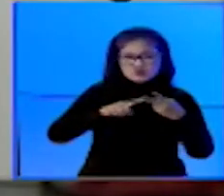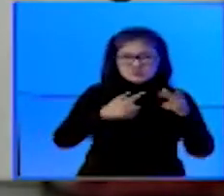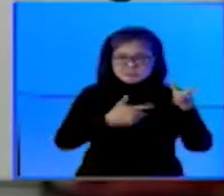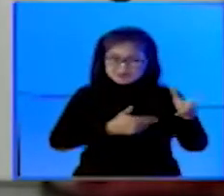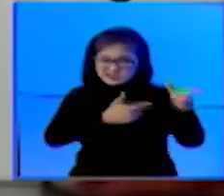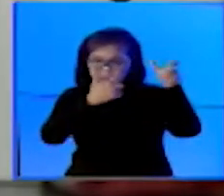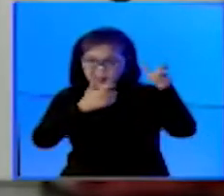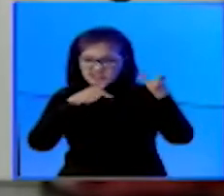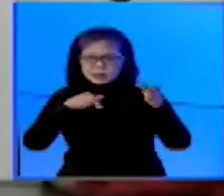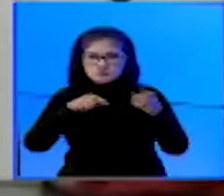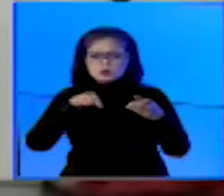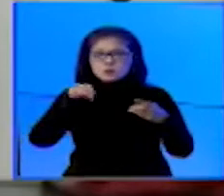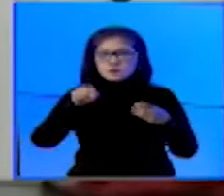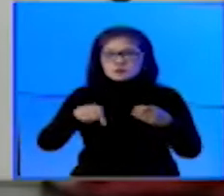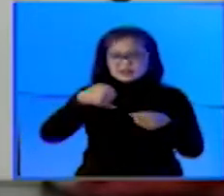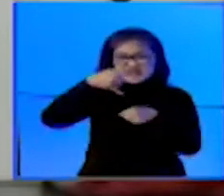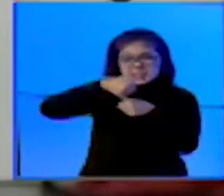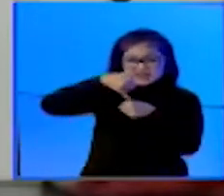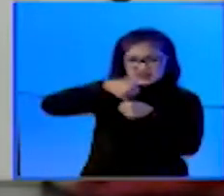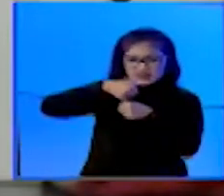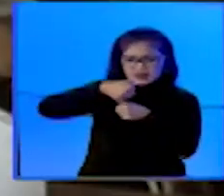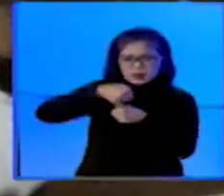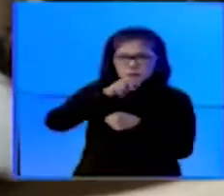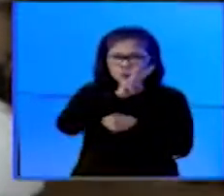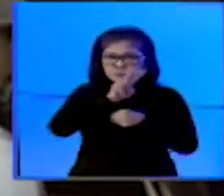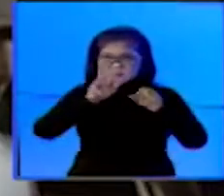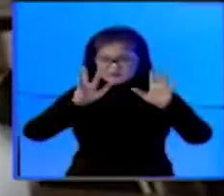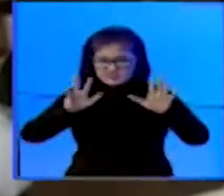rakitan dengan jumlah peluru 29 butir.